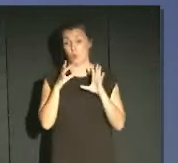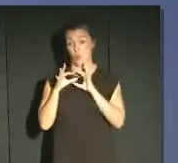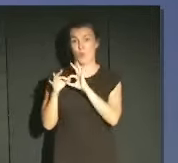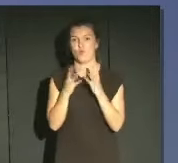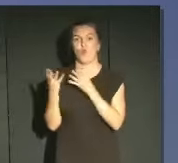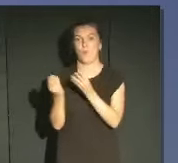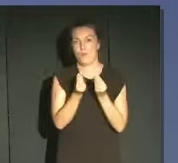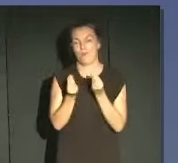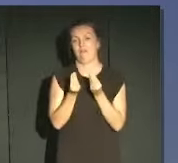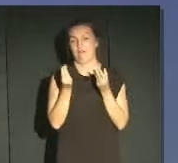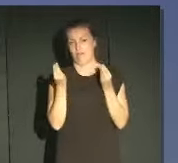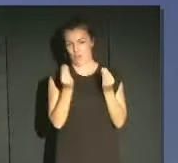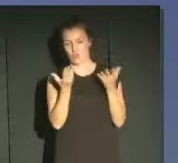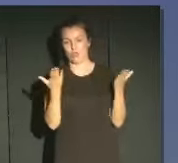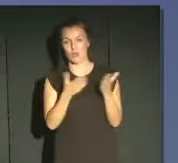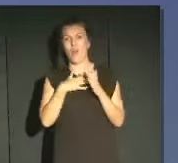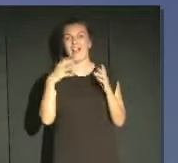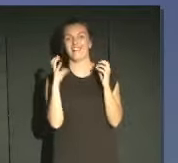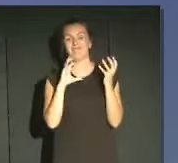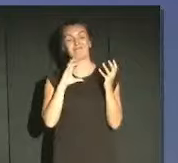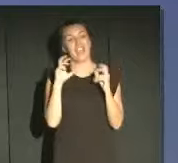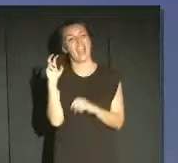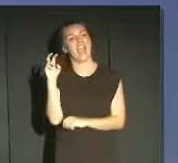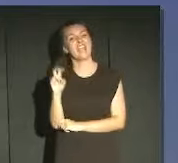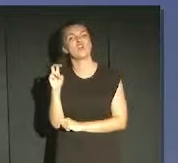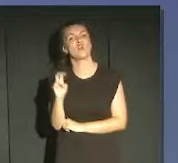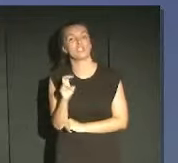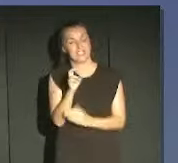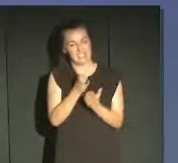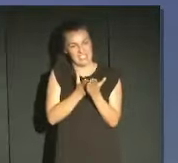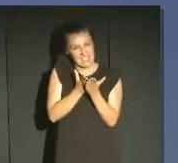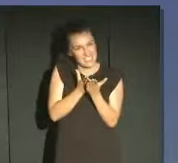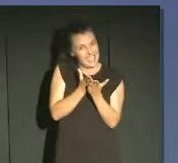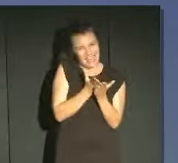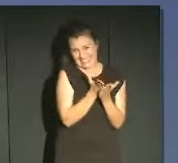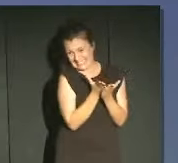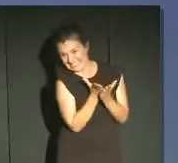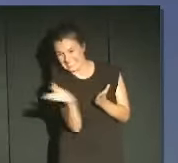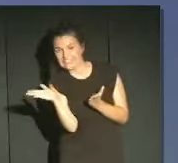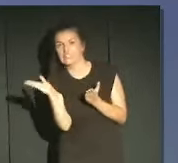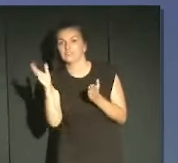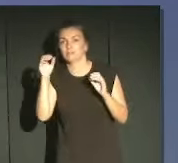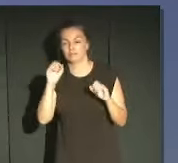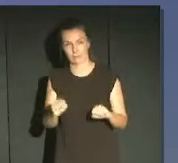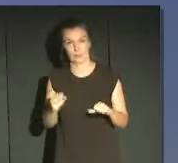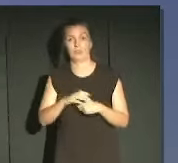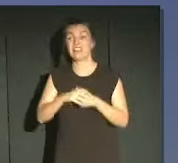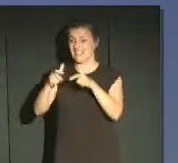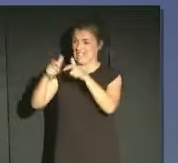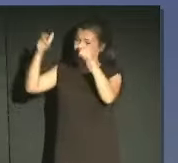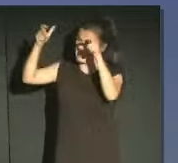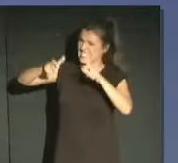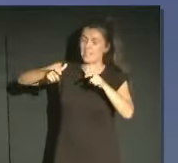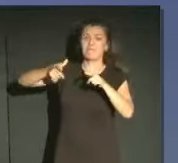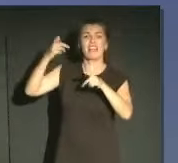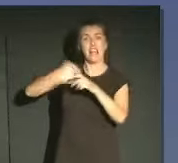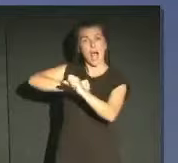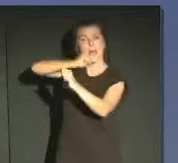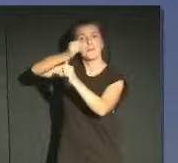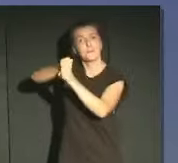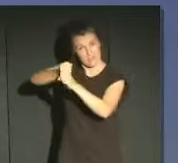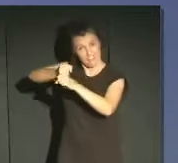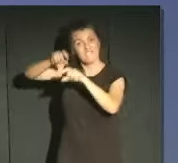sorte que nous puissions faire la diffurcation écologique et faire en sorte surtout d'arrêter l'impunité des multinationales et d'arrêter